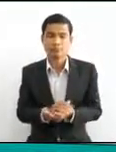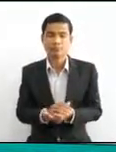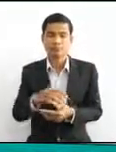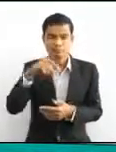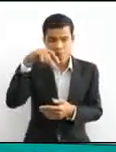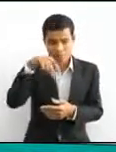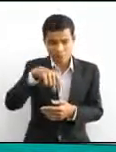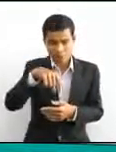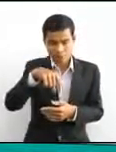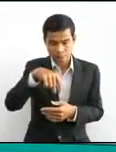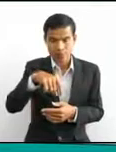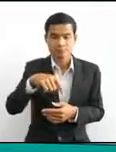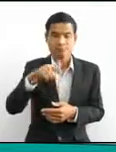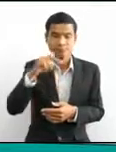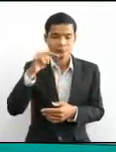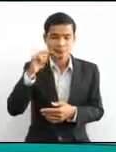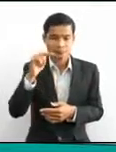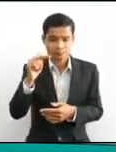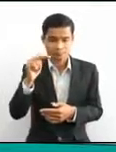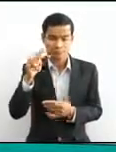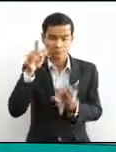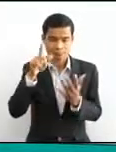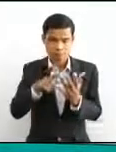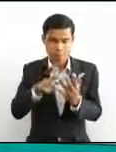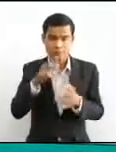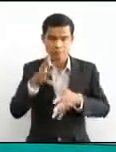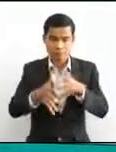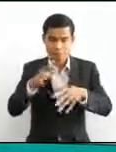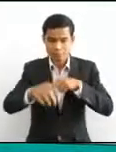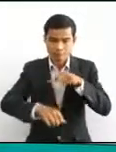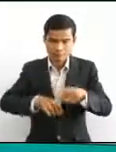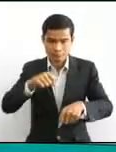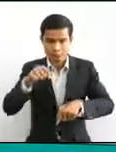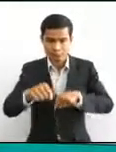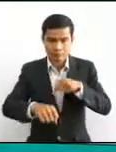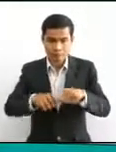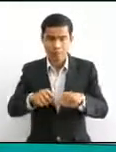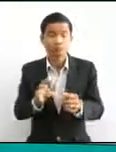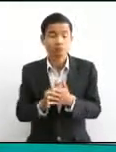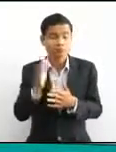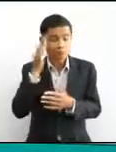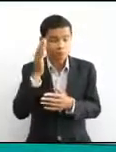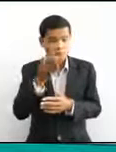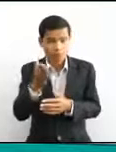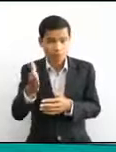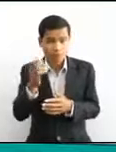con ngó con bần tọ muối con đặt toàn đi con